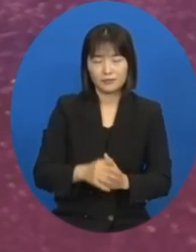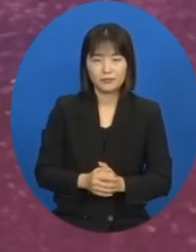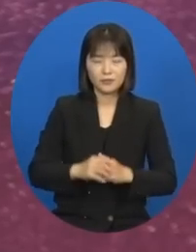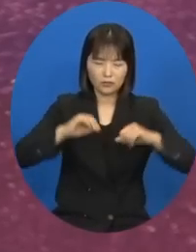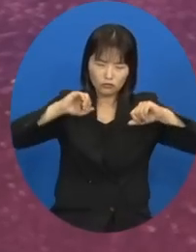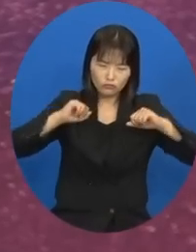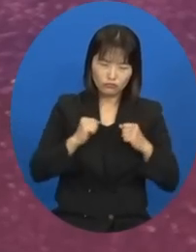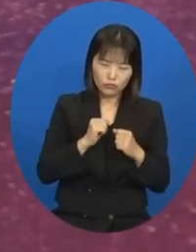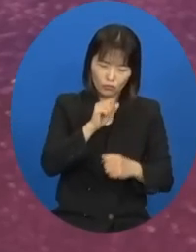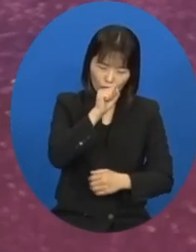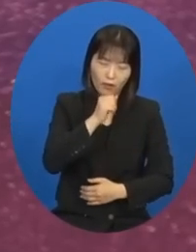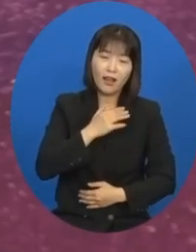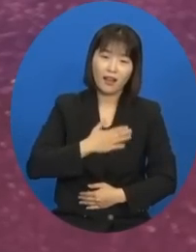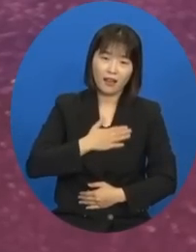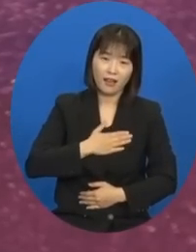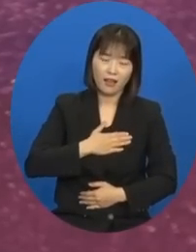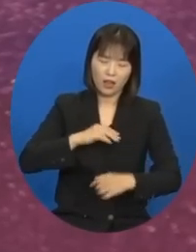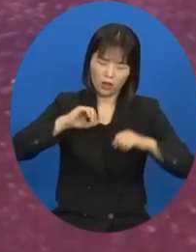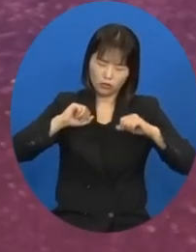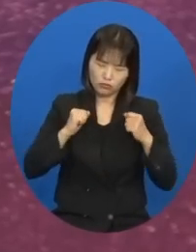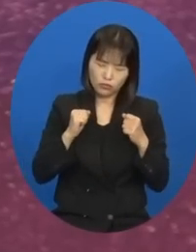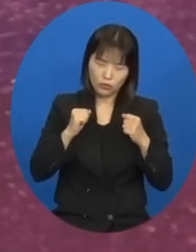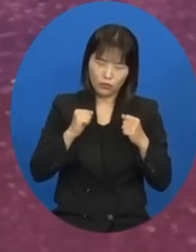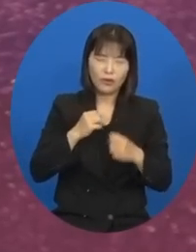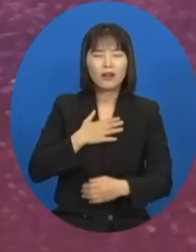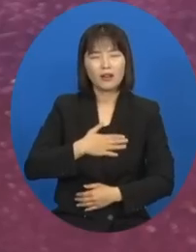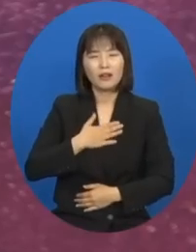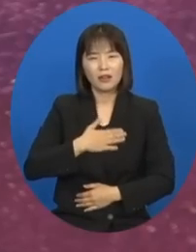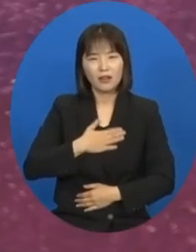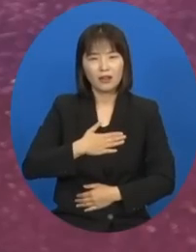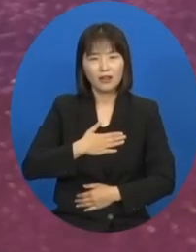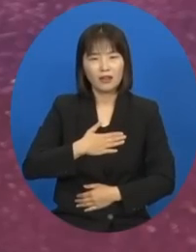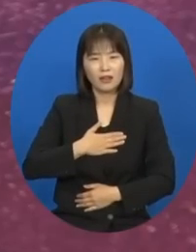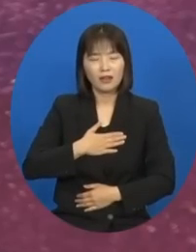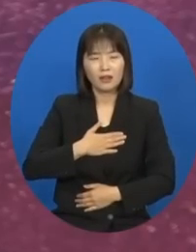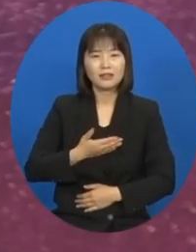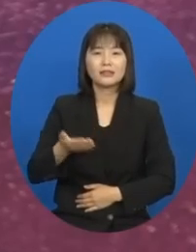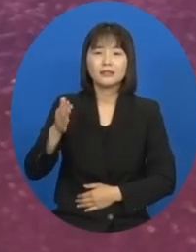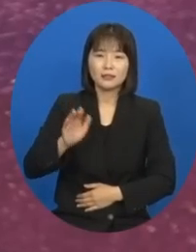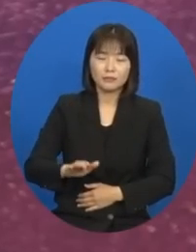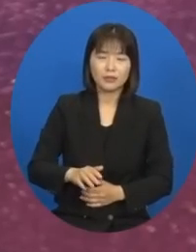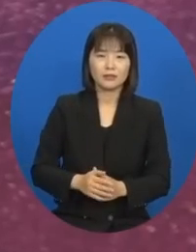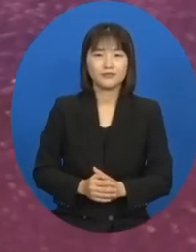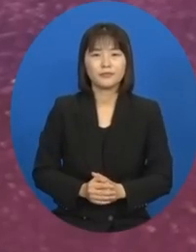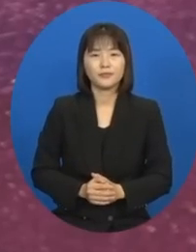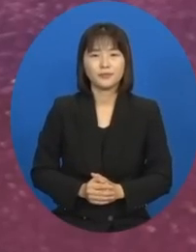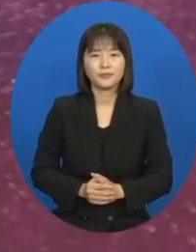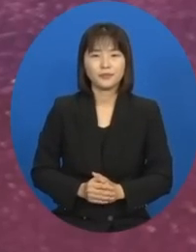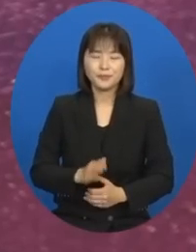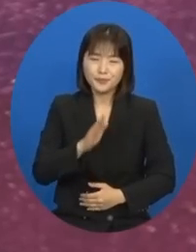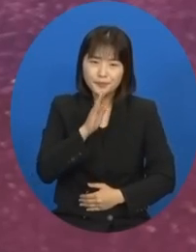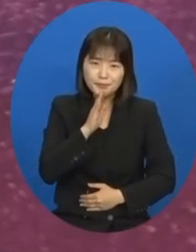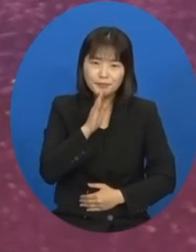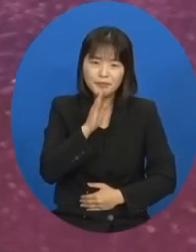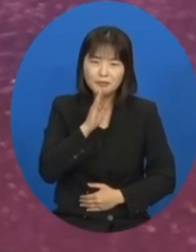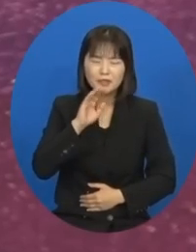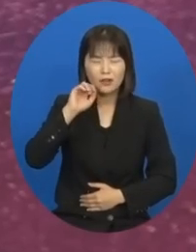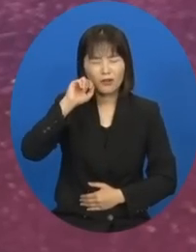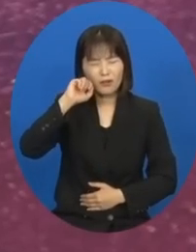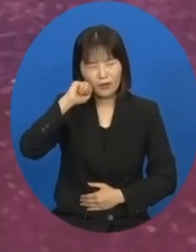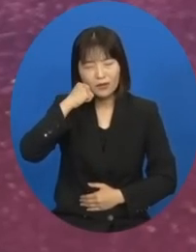순정 좋은 건 알지요 순종해야 된다는 것 알아요 머리로는 아는데 사실은 실제로는 어려운